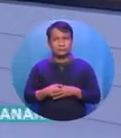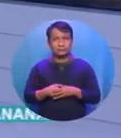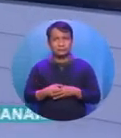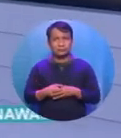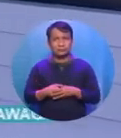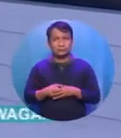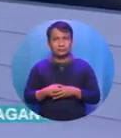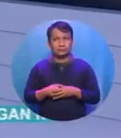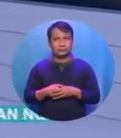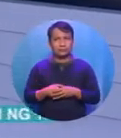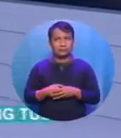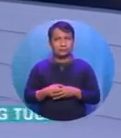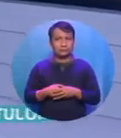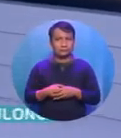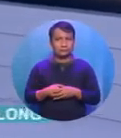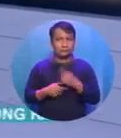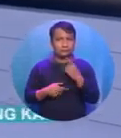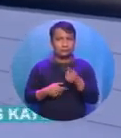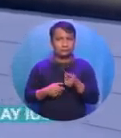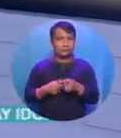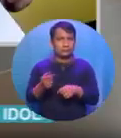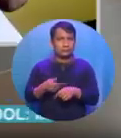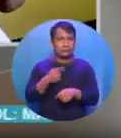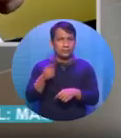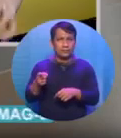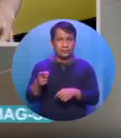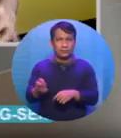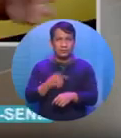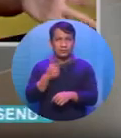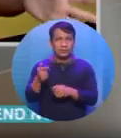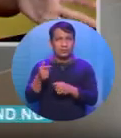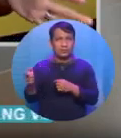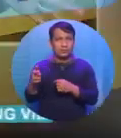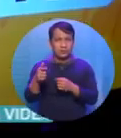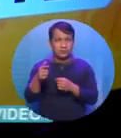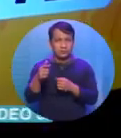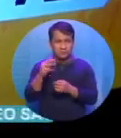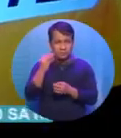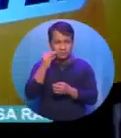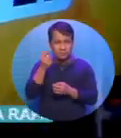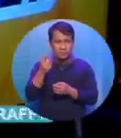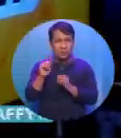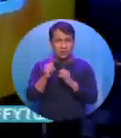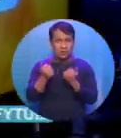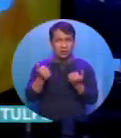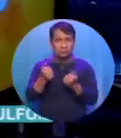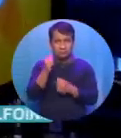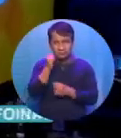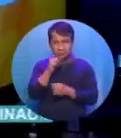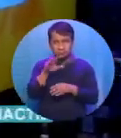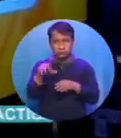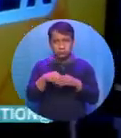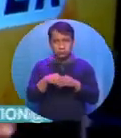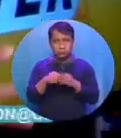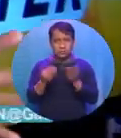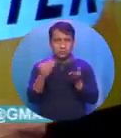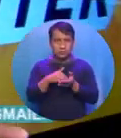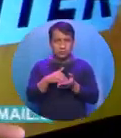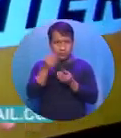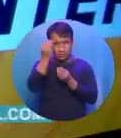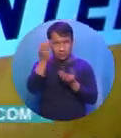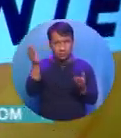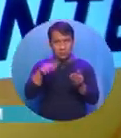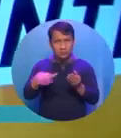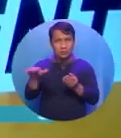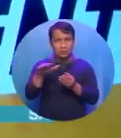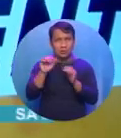Maunawain. Ayan. O diba, Chang Marks? Paano kung gusto nila sumali, Chang Marks? Nako, Idol, ito mga kapatid, araw-araw talaga nating uulitin ito para malaman